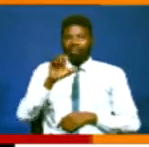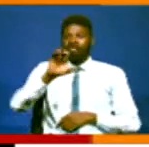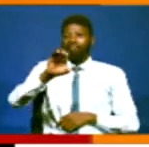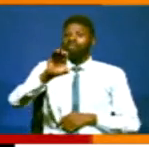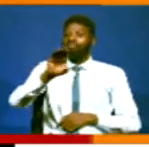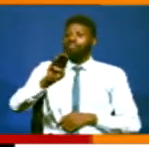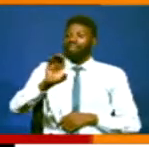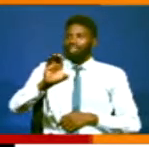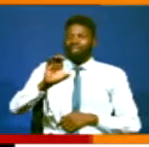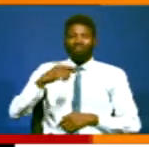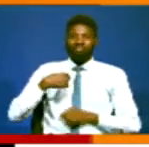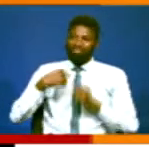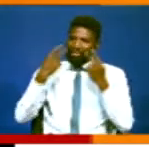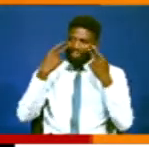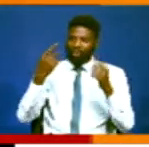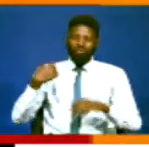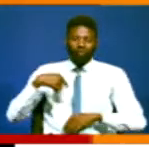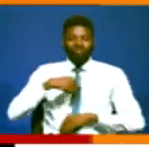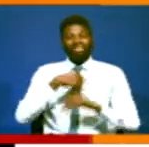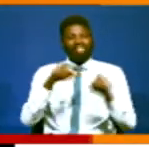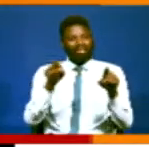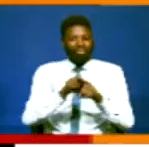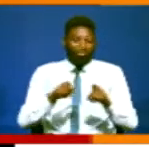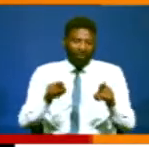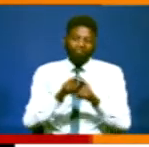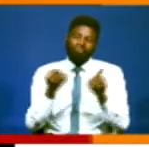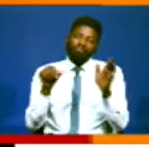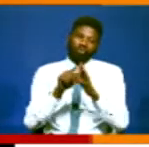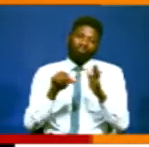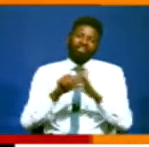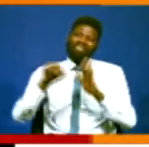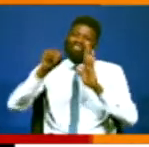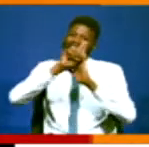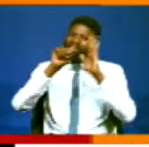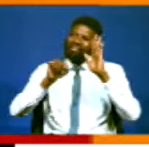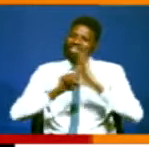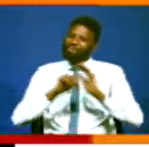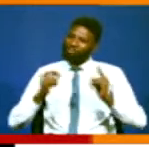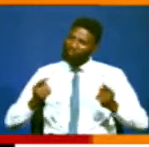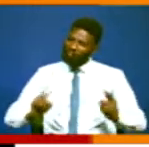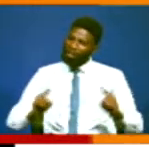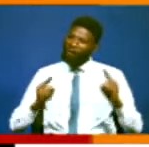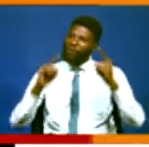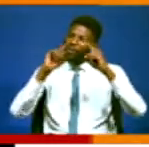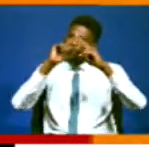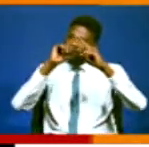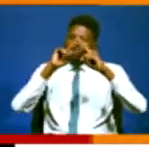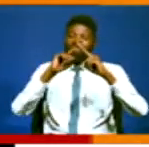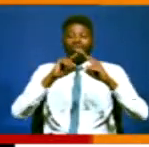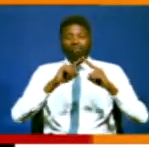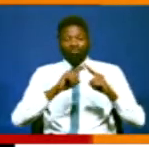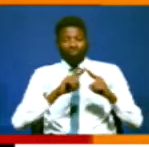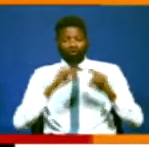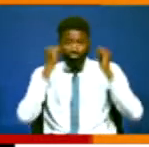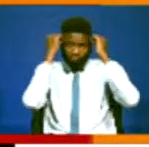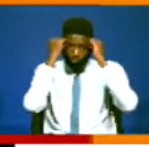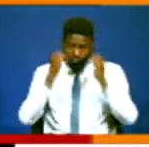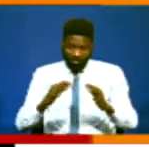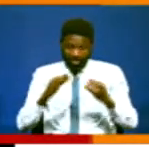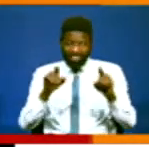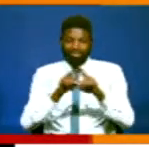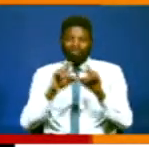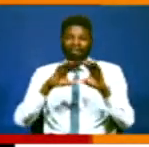tunarudia tatizo hilo kwamba masomo ni mengi, kwa sababu hawa ni watoto wanaenda grade ya saba. Tuchukulie katika huu mfumo